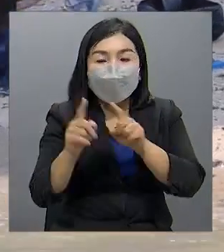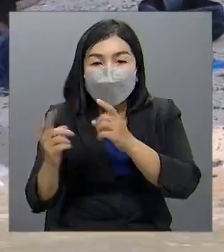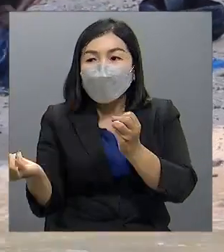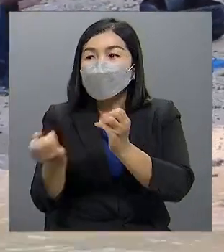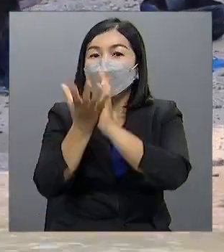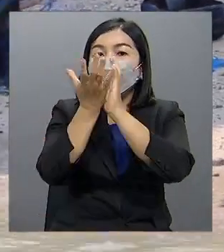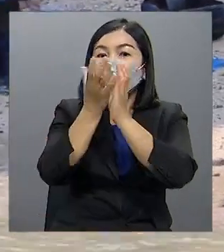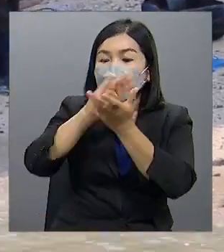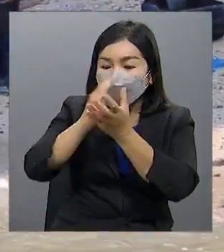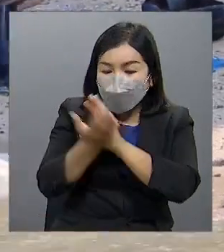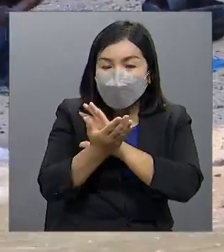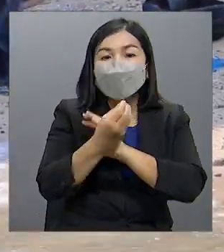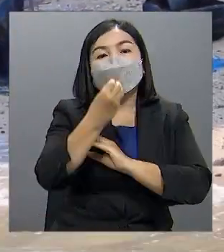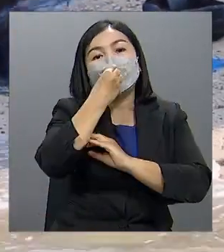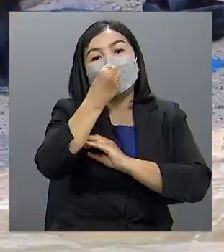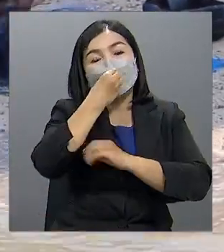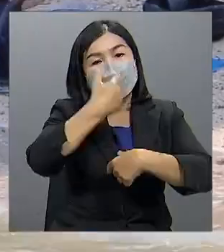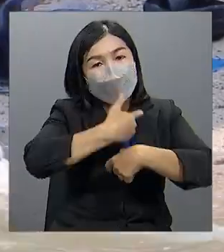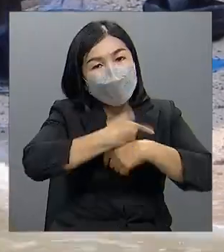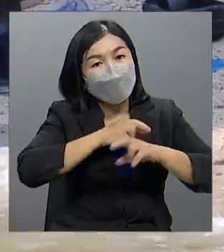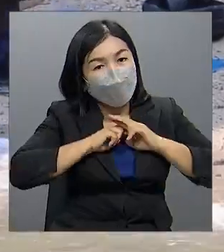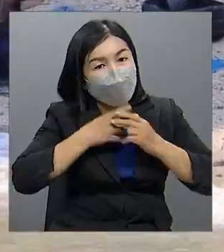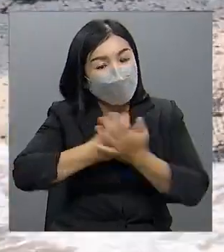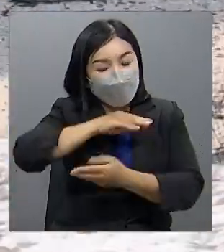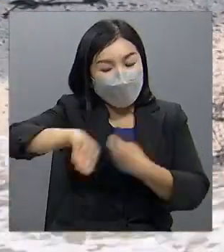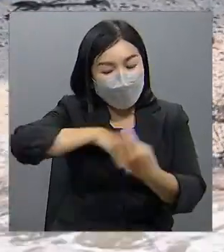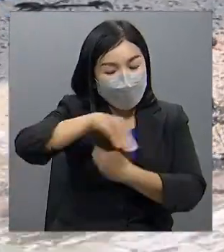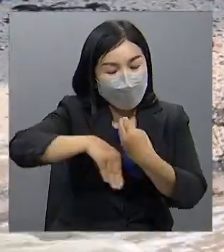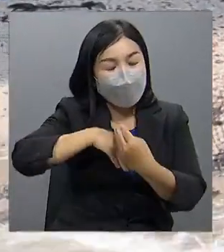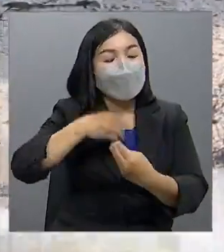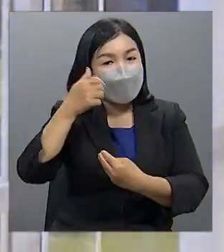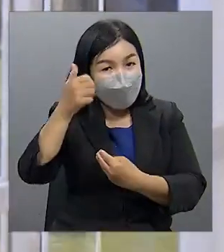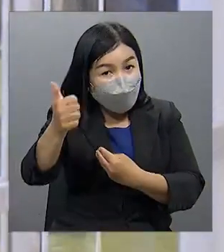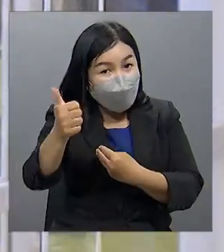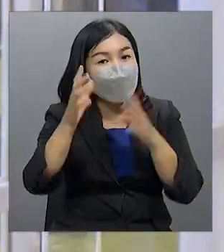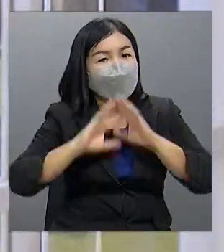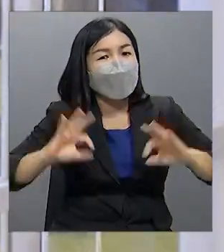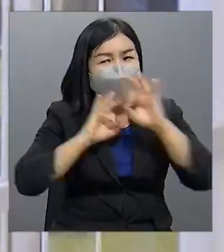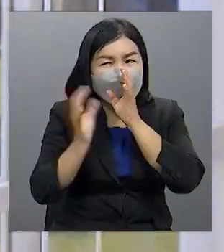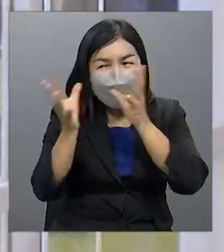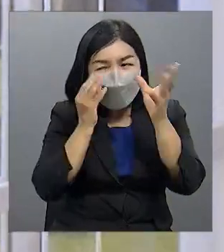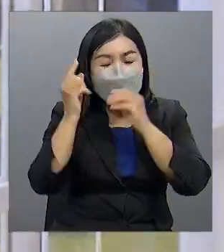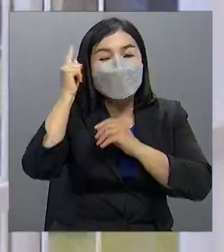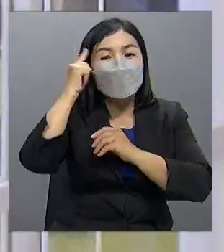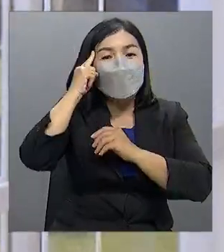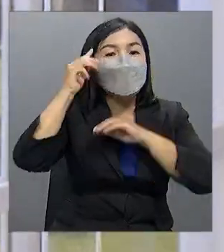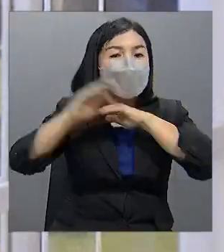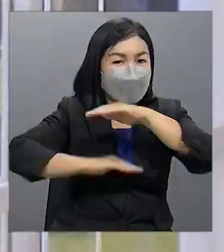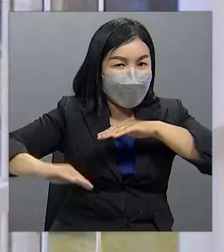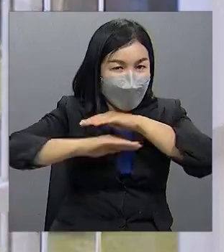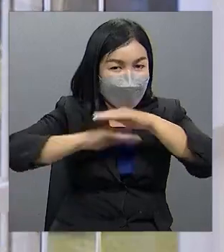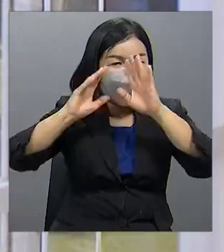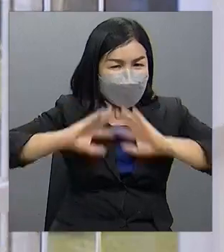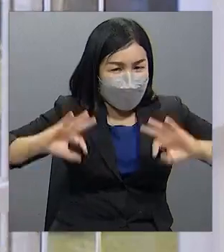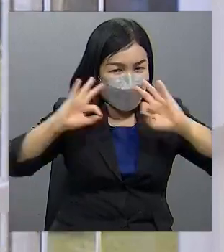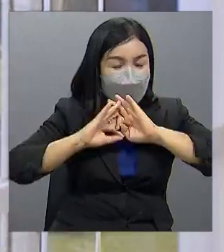หากินหาสร้างรายได้ให้กับตัวเองนะคะ เพราะว่าลงทุนนะลงทุนกับความรู้วอร์เรนบัฟเฟตต์บอกไว้ใช่ไหม ใช่ เป็นการลงทุนที่คุ้มค่าที่สุด แล้วก็